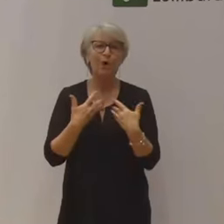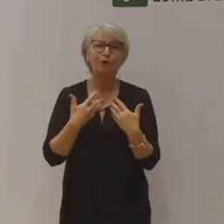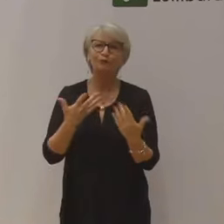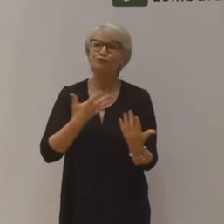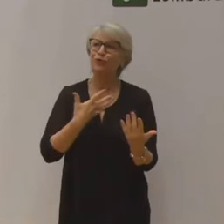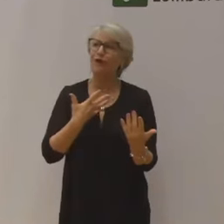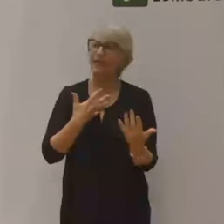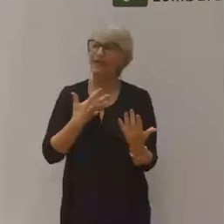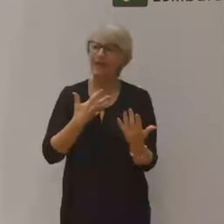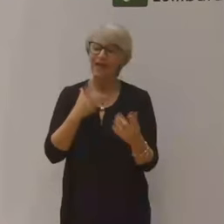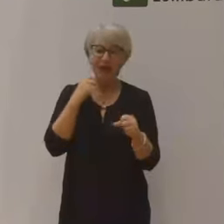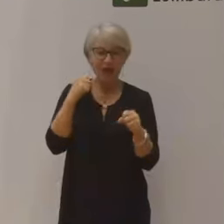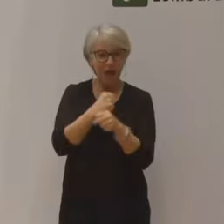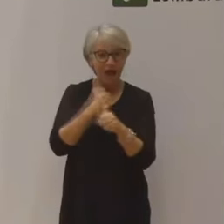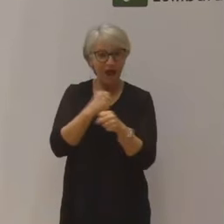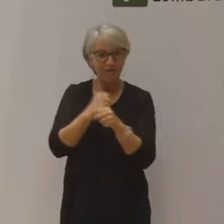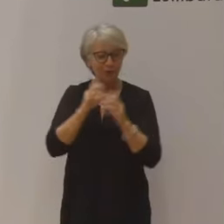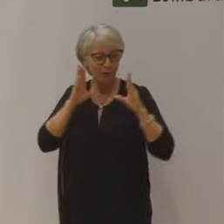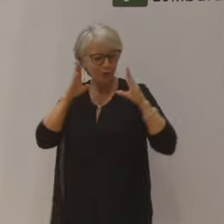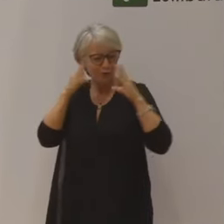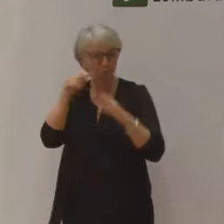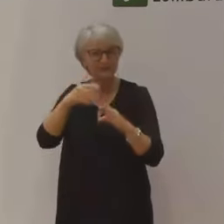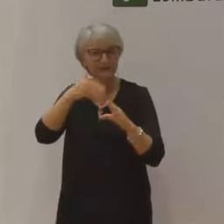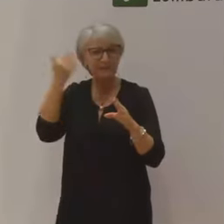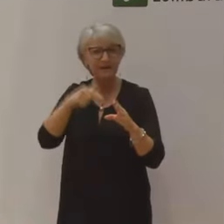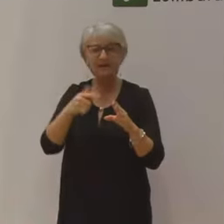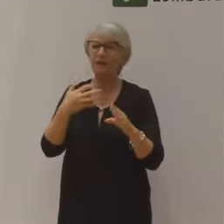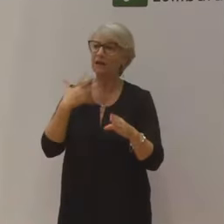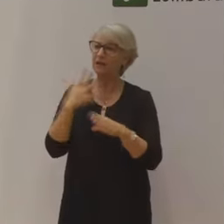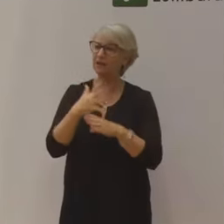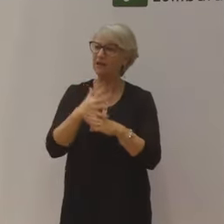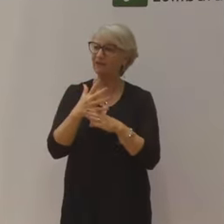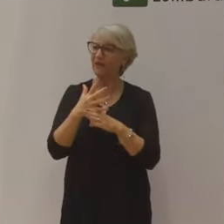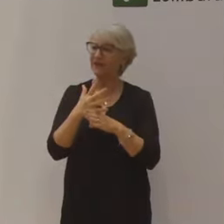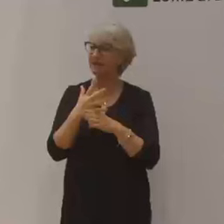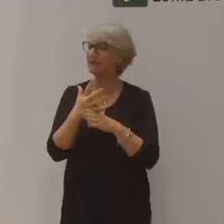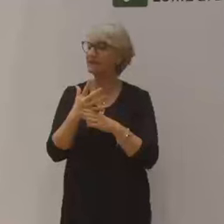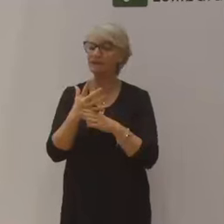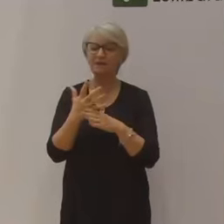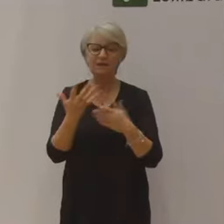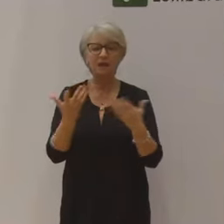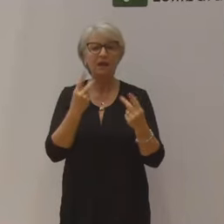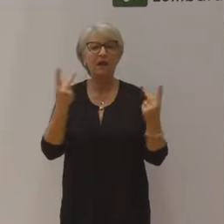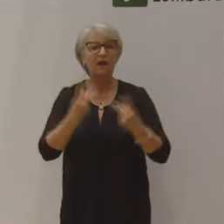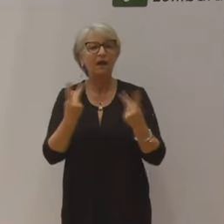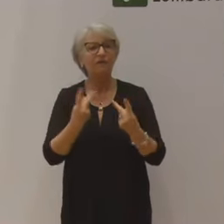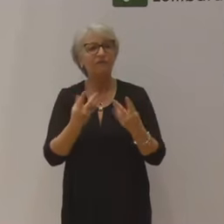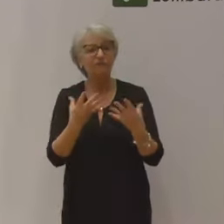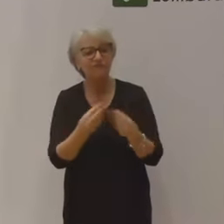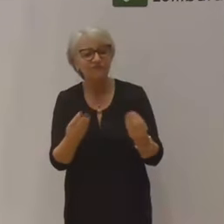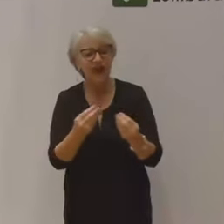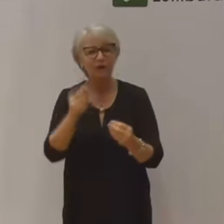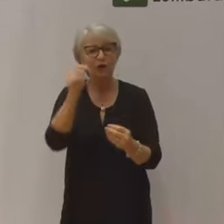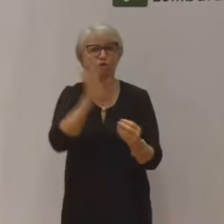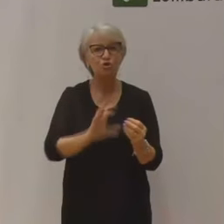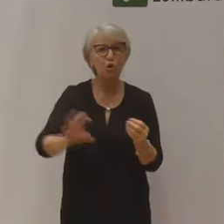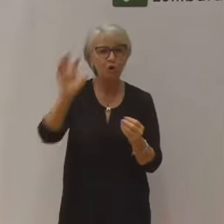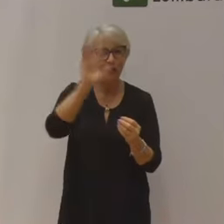diciamo, del lavoro di questa mattina saranno gli interventi di presentazione di quanto realizzato da Regione Lombardia e